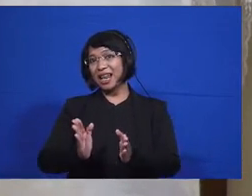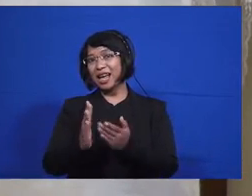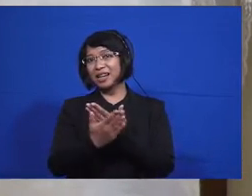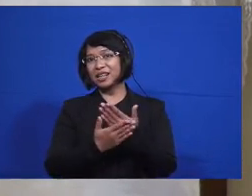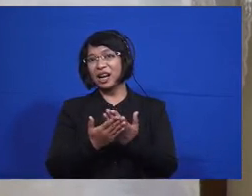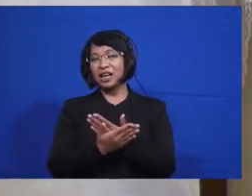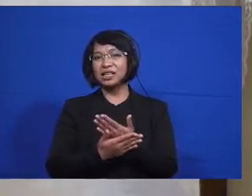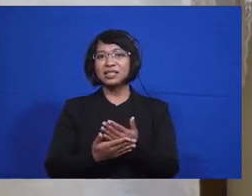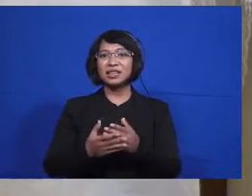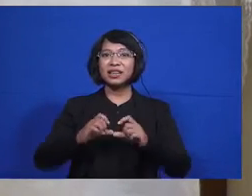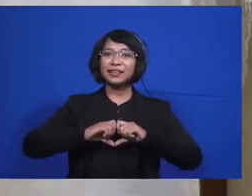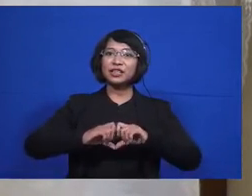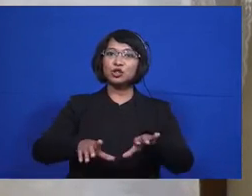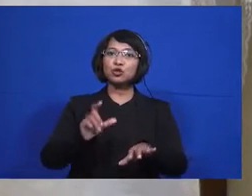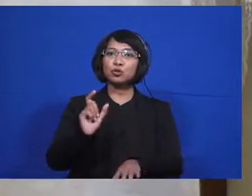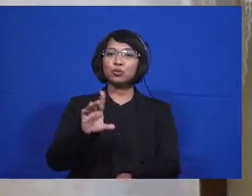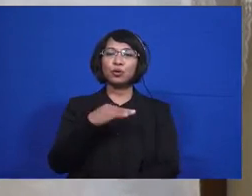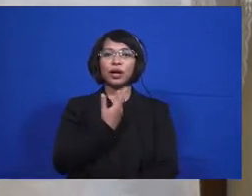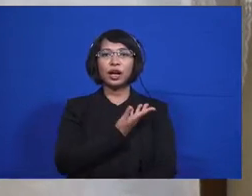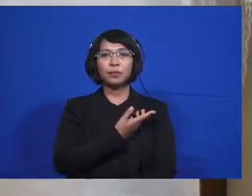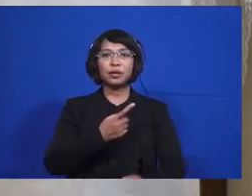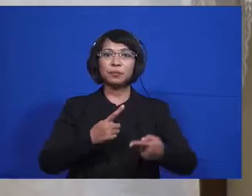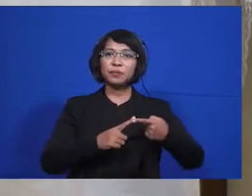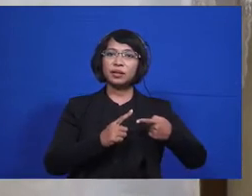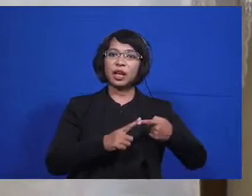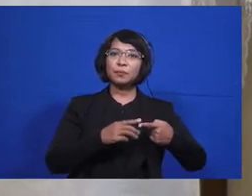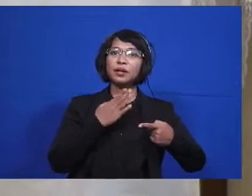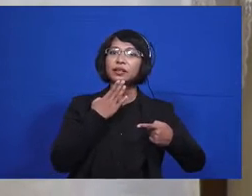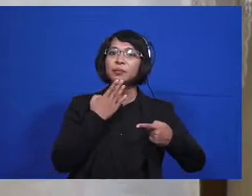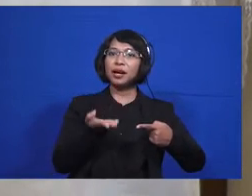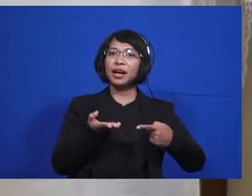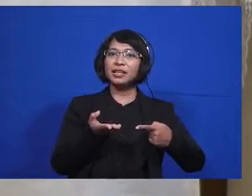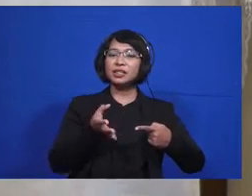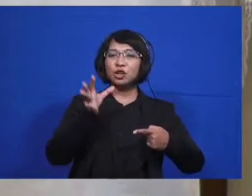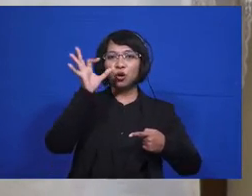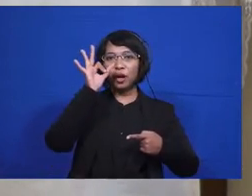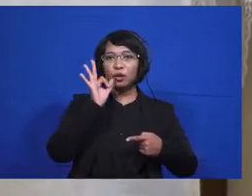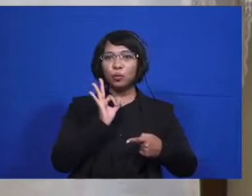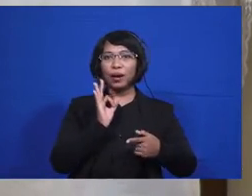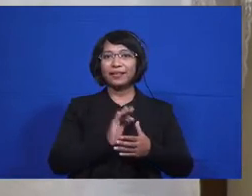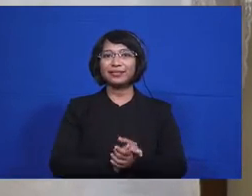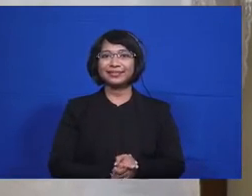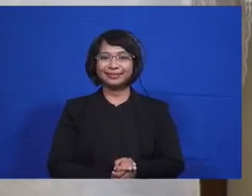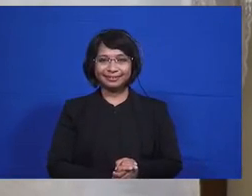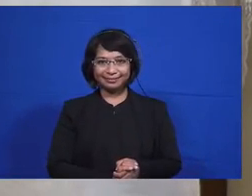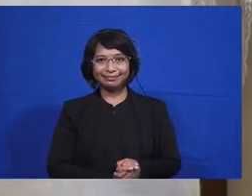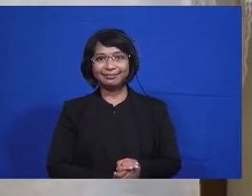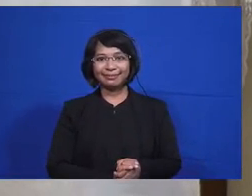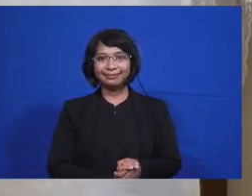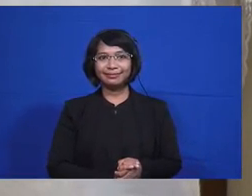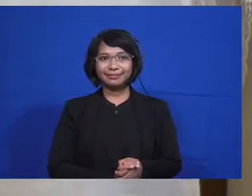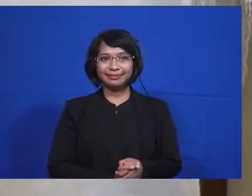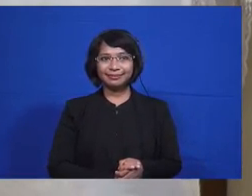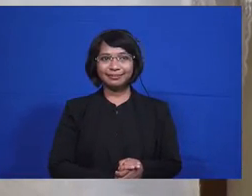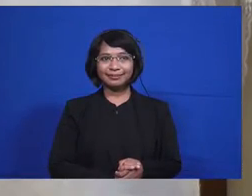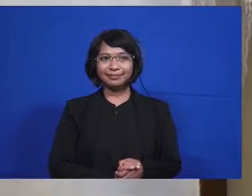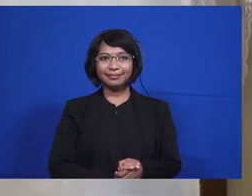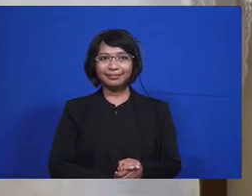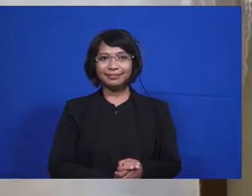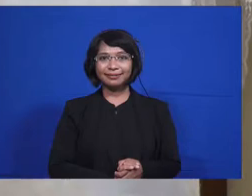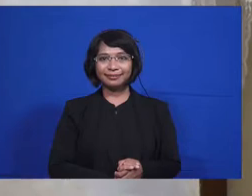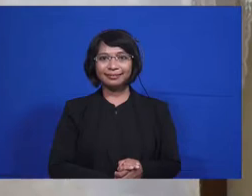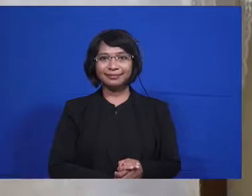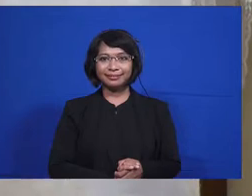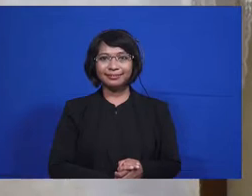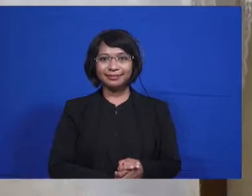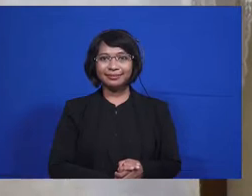bagi kami. Pertama, kepada orang tua kami, saya Romo Victor dan